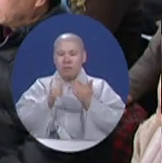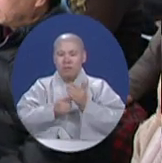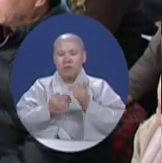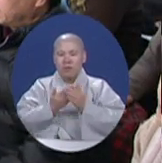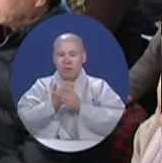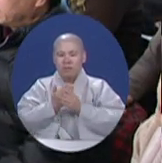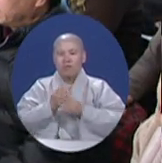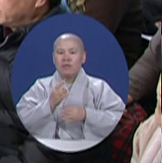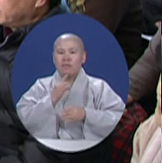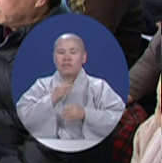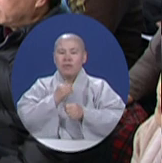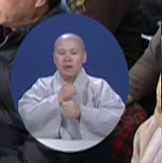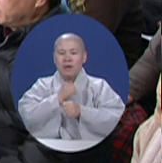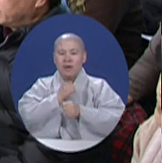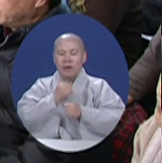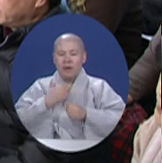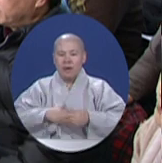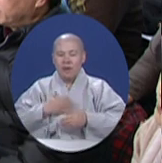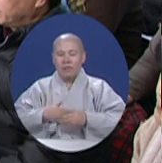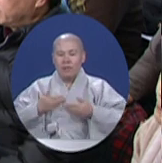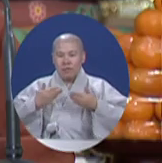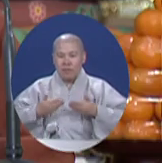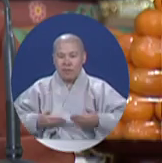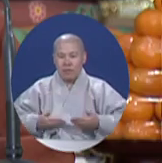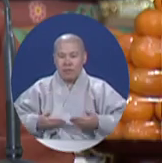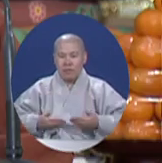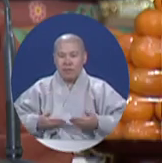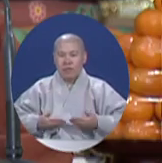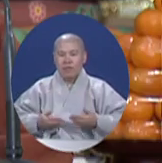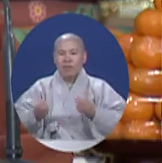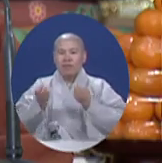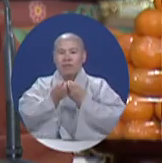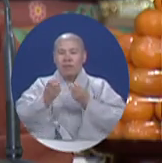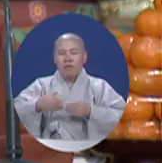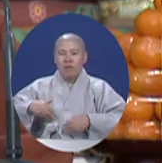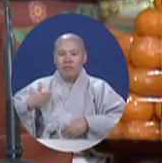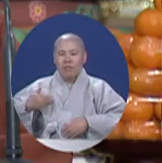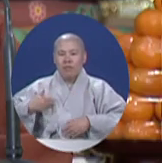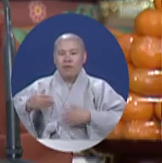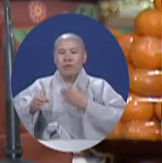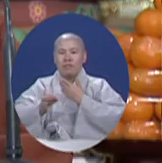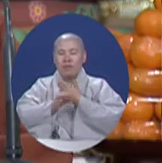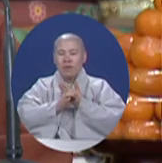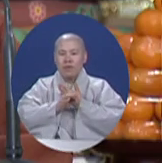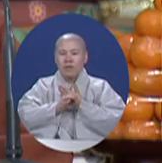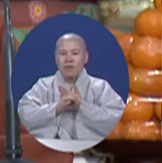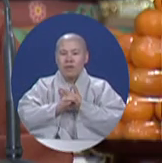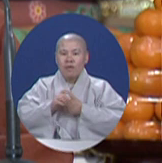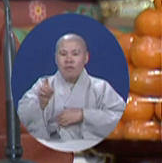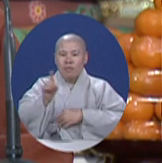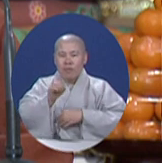알고 마음을 쉴 줄을 모르는 것은 뭐와 같은 거냐.